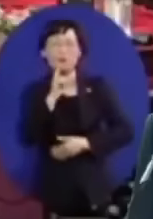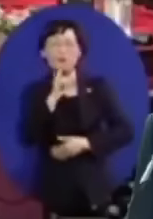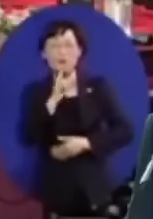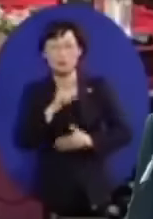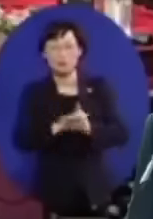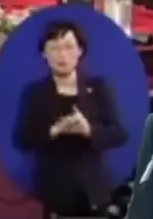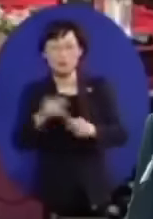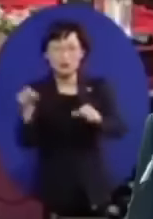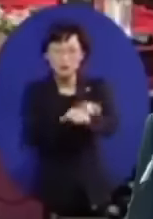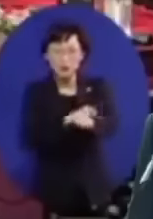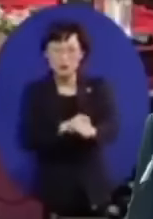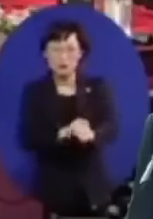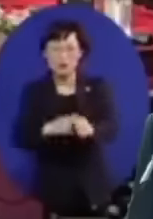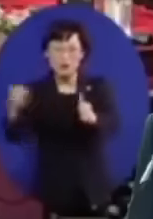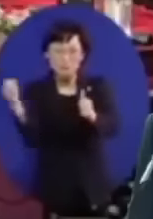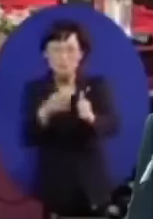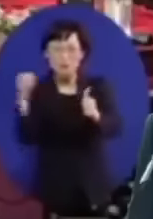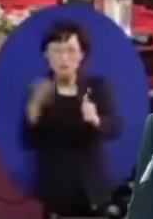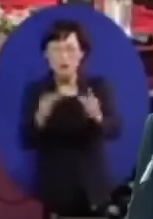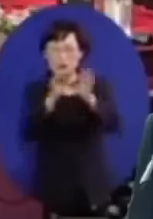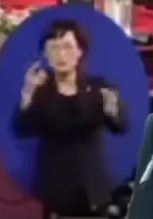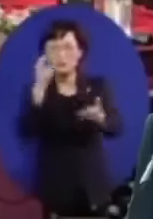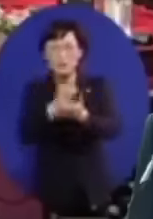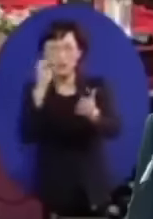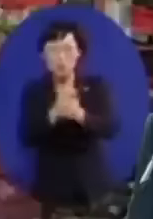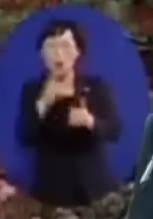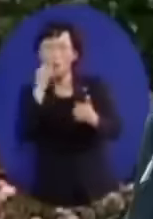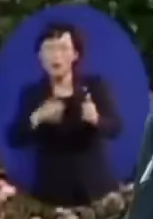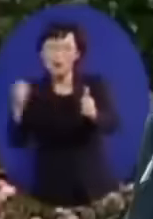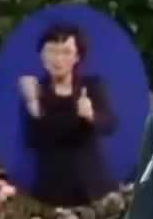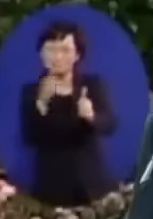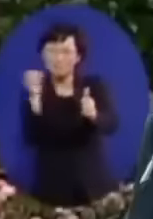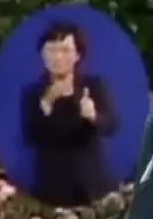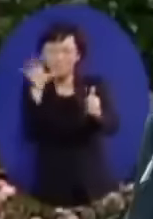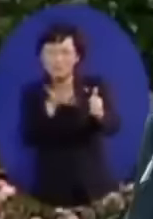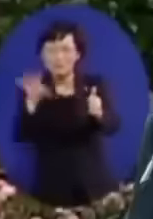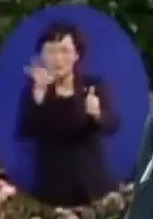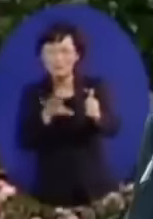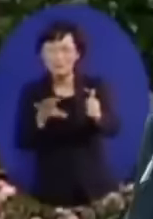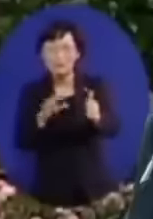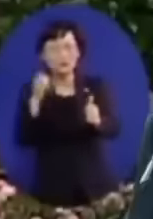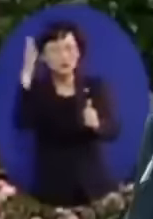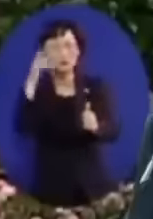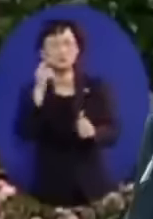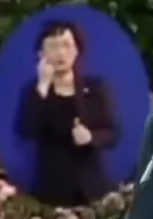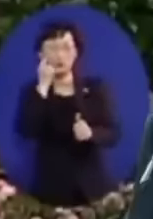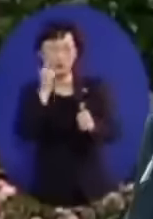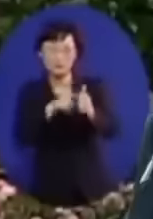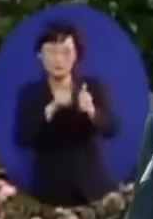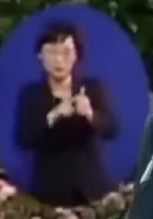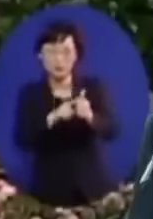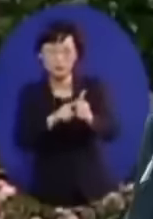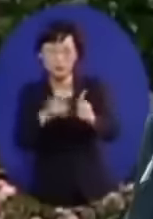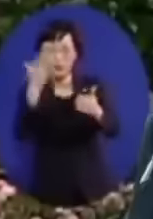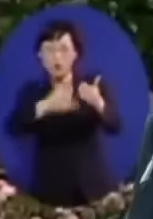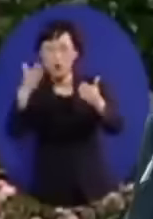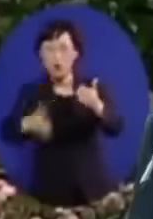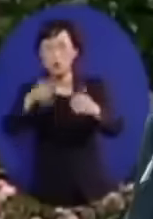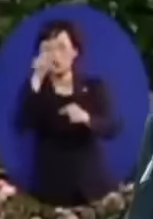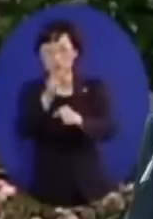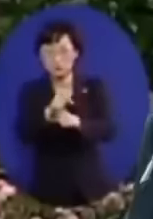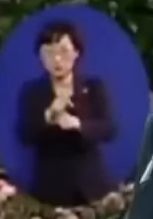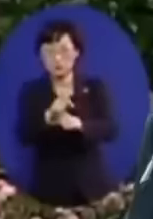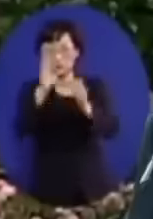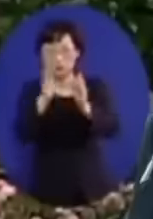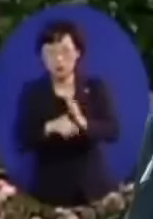귀가 닳도록 십계명을 되풀이하여 들려주는 것을 잊을 수가 없었다고 했던 것입니다. 그가 공직에 있을 때 뇌물의 유혹을 많이